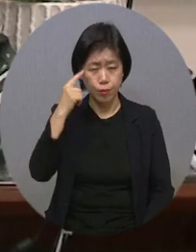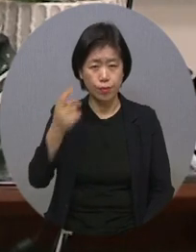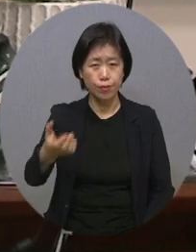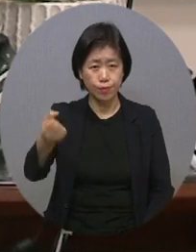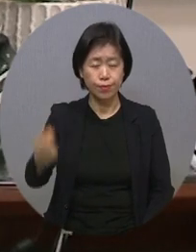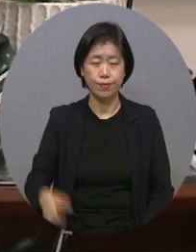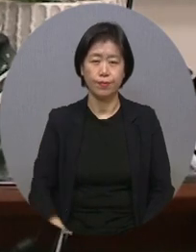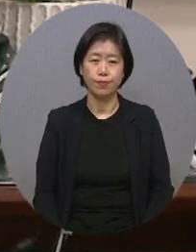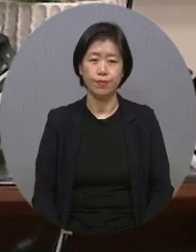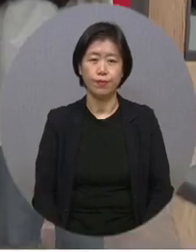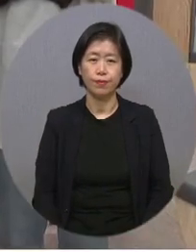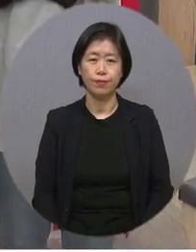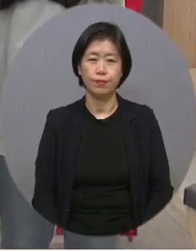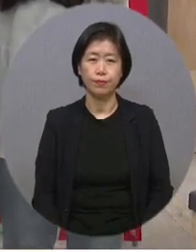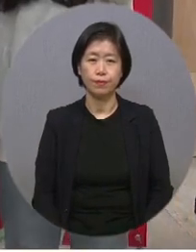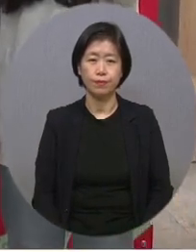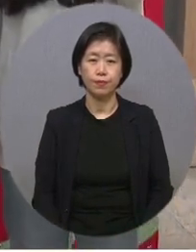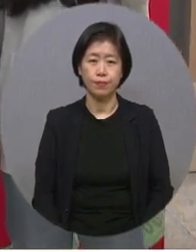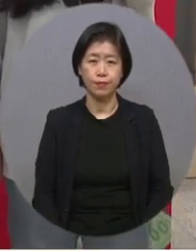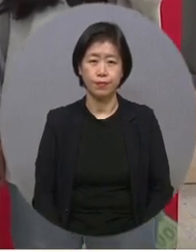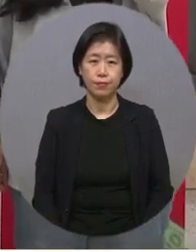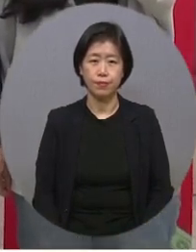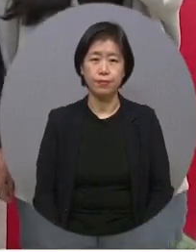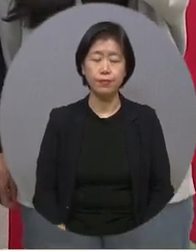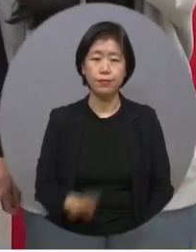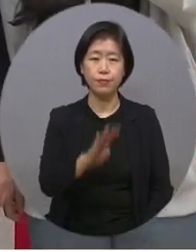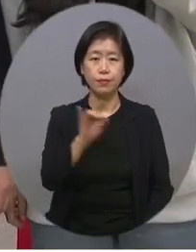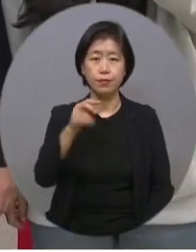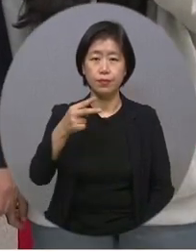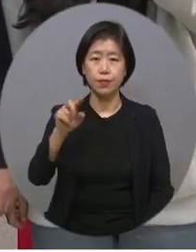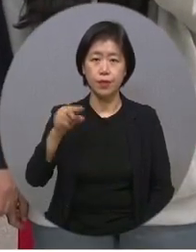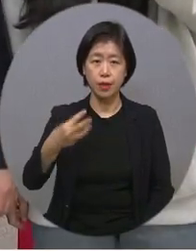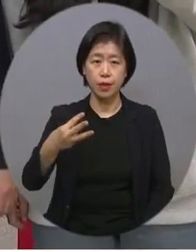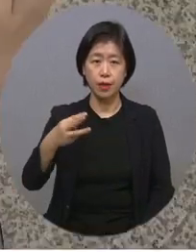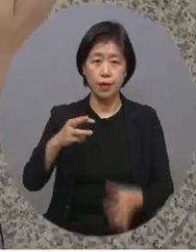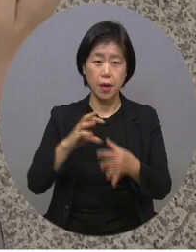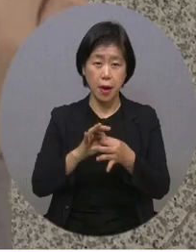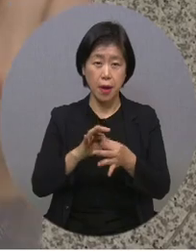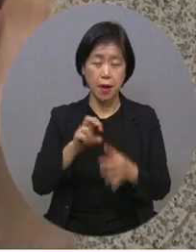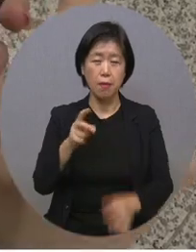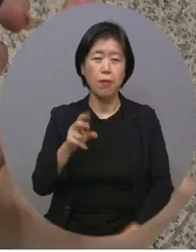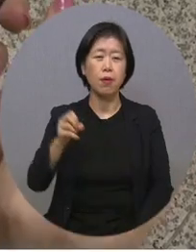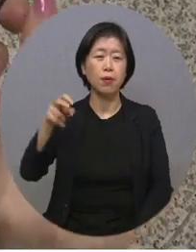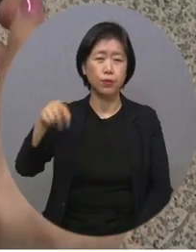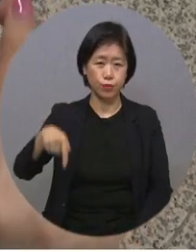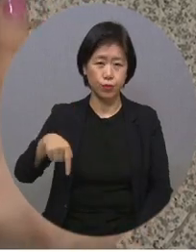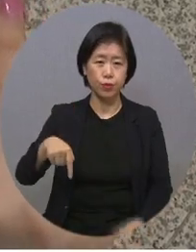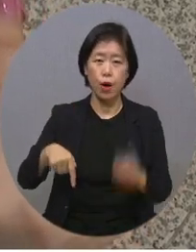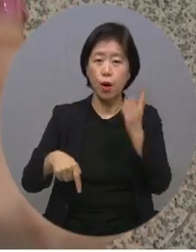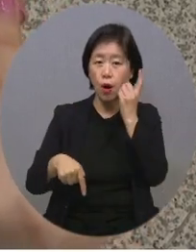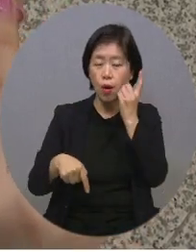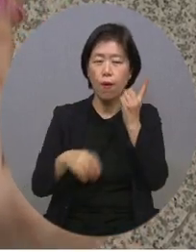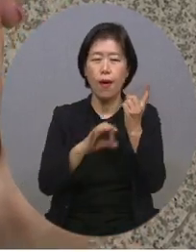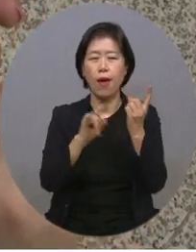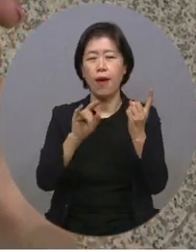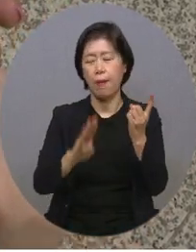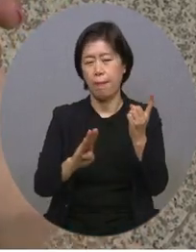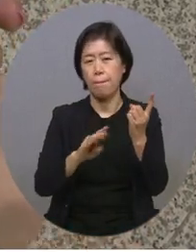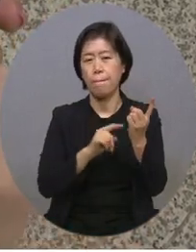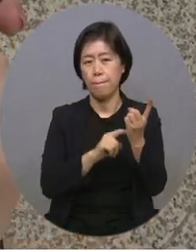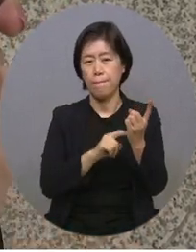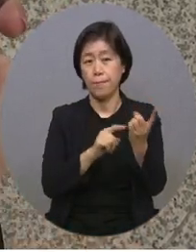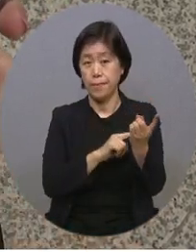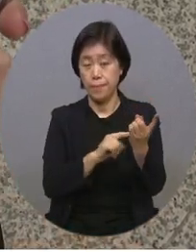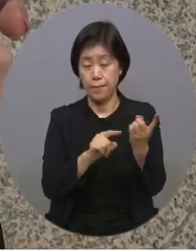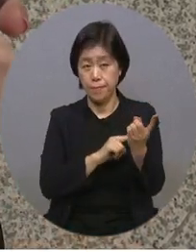잘 아시다시피 특히 배달의 명수라는 공공 배달 앱을 개발을 해서 이런 선순환 구조를 만들려고